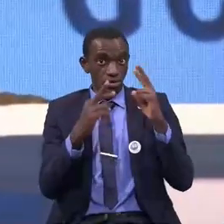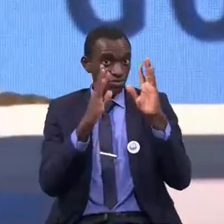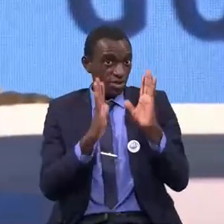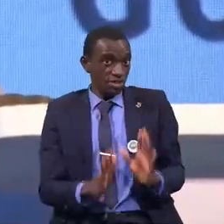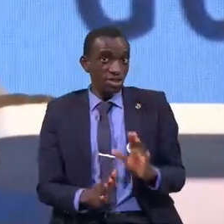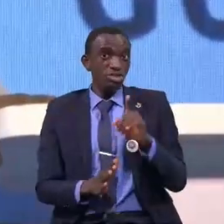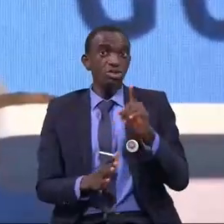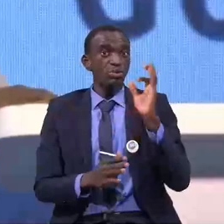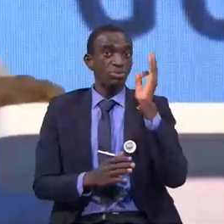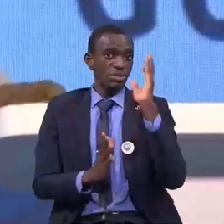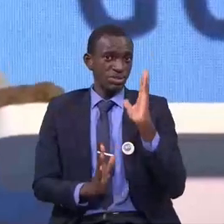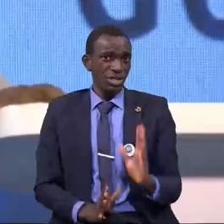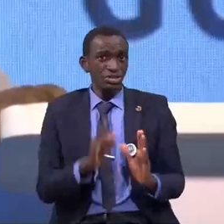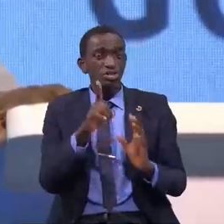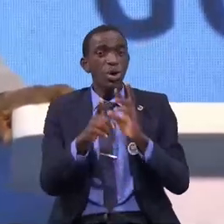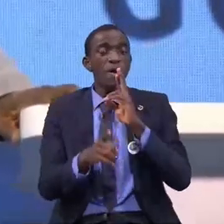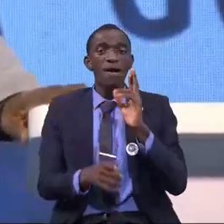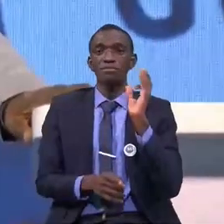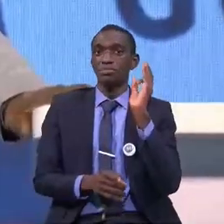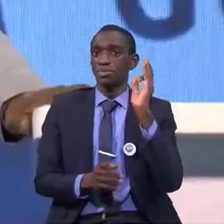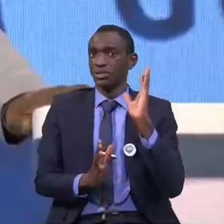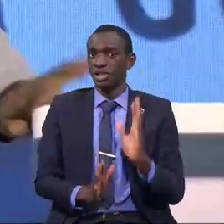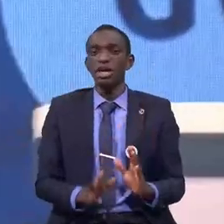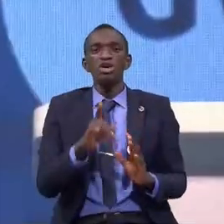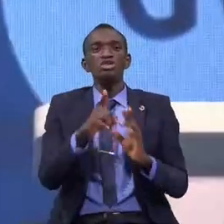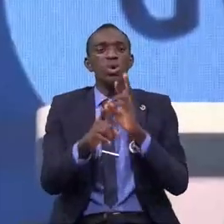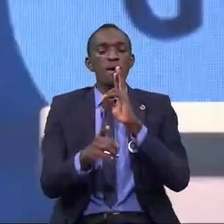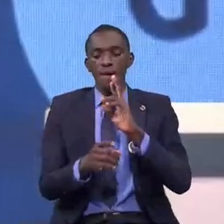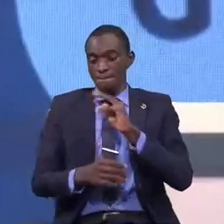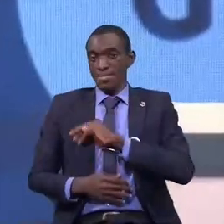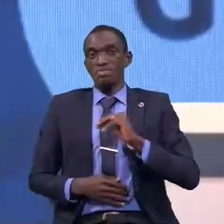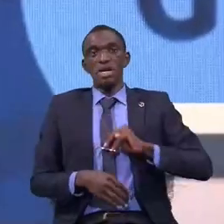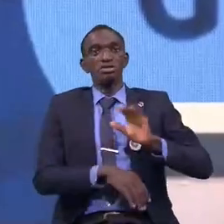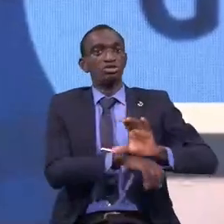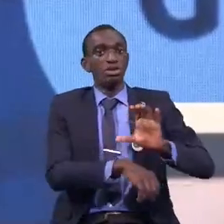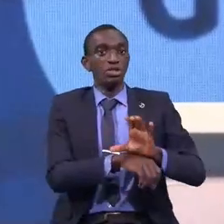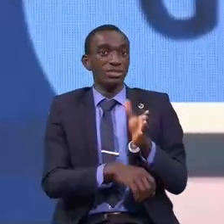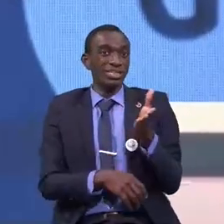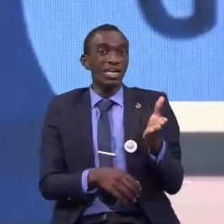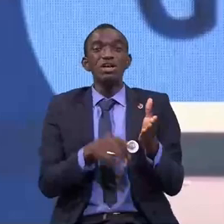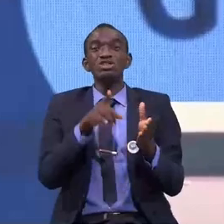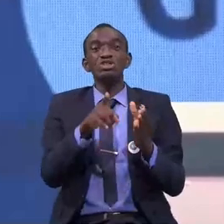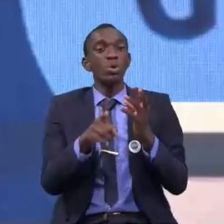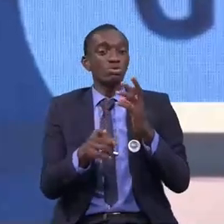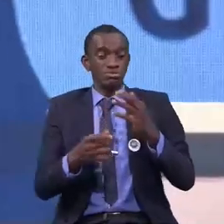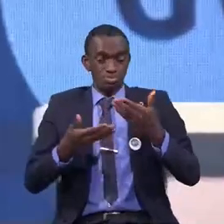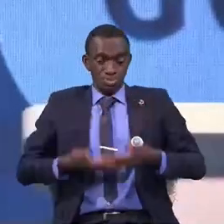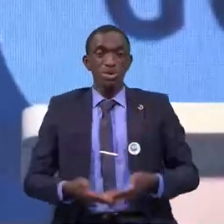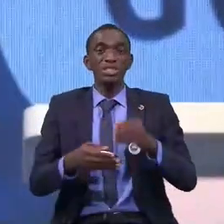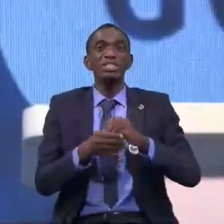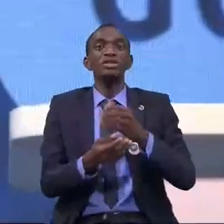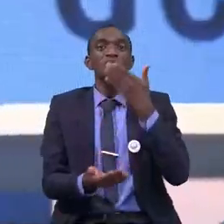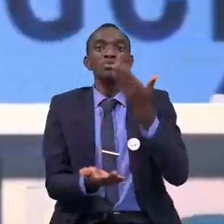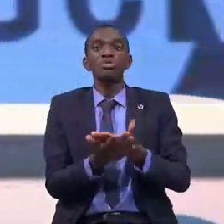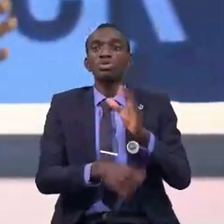es un prédicateur. Tu es un ministre. Tu es membre de l'église. Ou bien tu es né dans une bonne église.